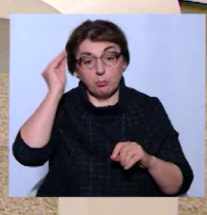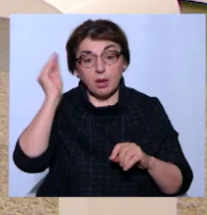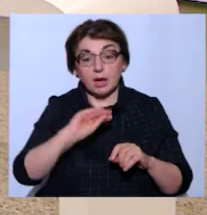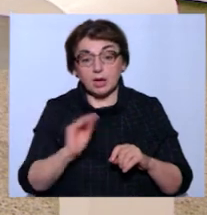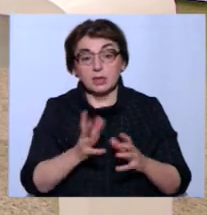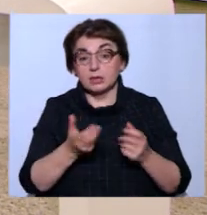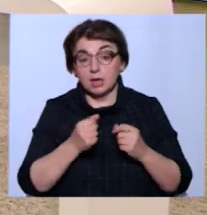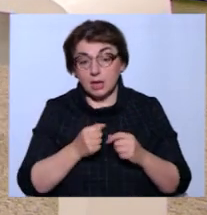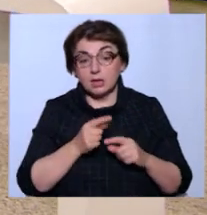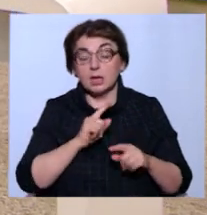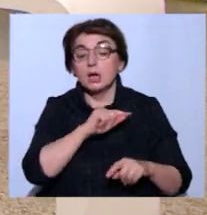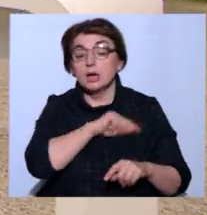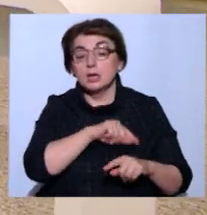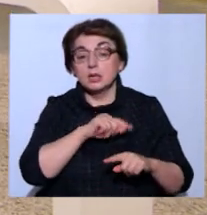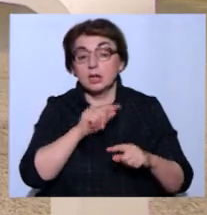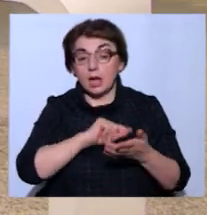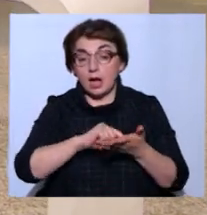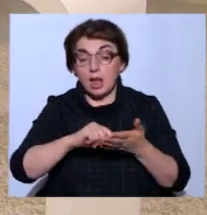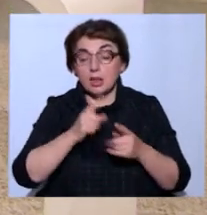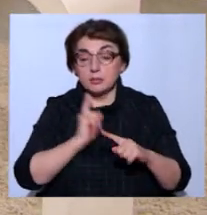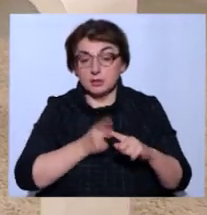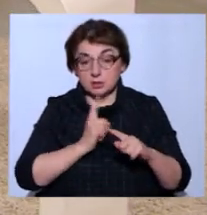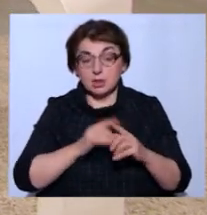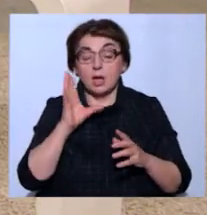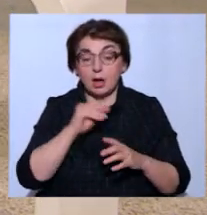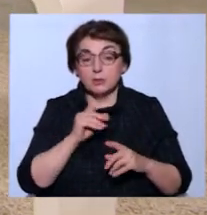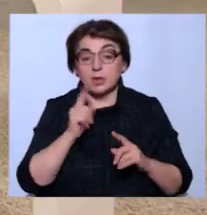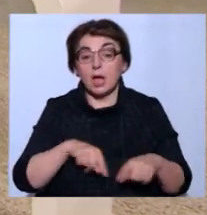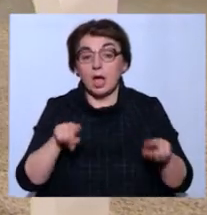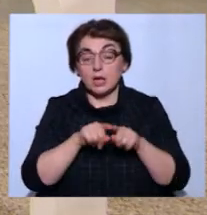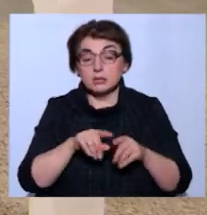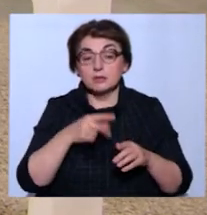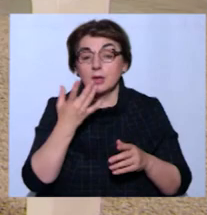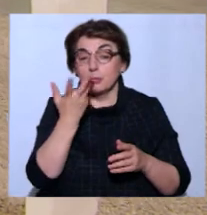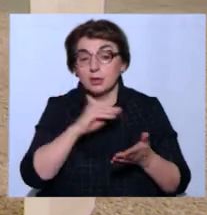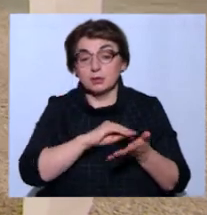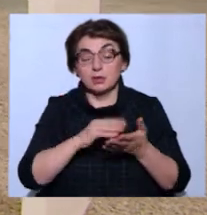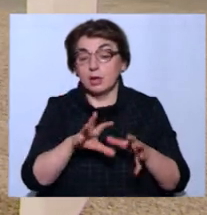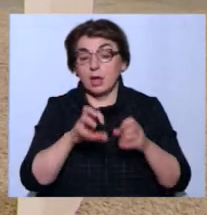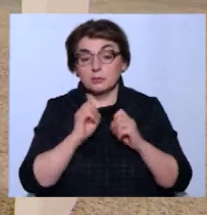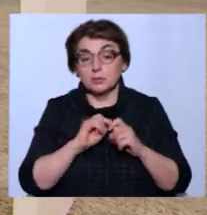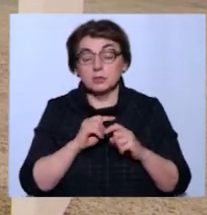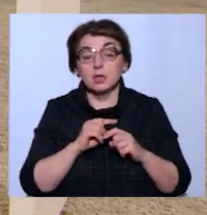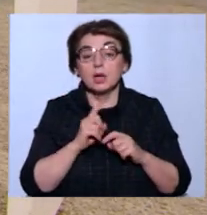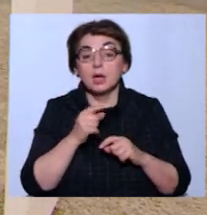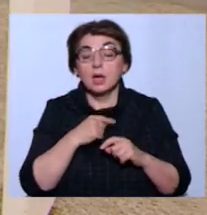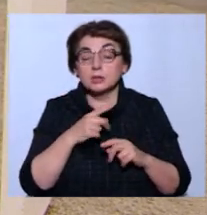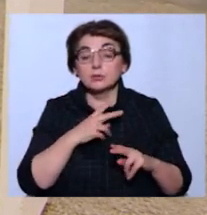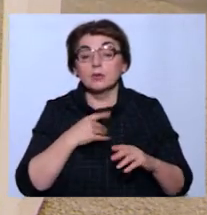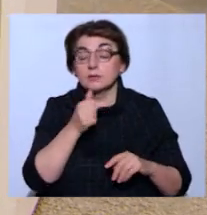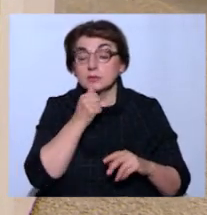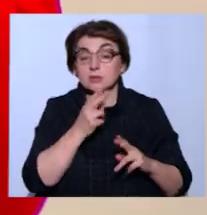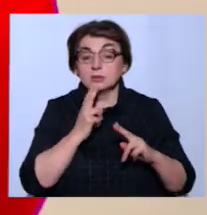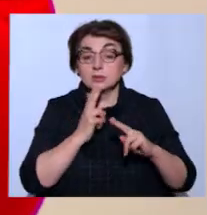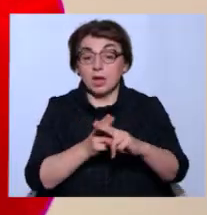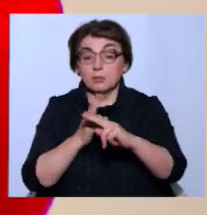მიიზიდა, სარჭიც მიიზიდა, ხოლო მარკერი რა თქმა უნდა არ მიიზიდა. ბავშვებო, მე თქვენ გიჩვენეთ ცდა, რომ დაბკოლების